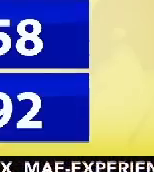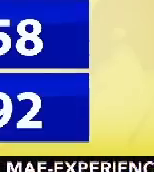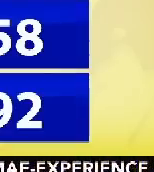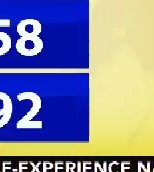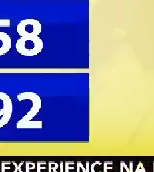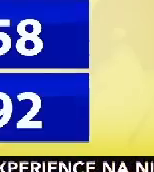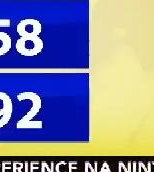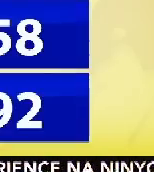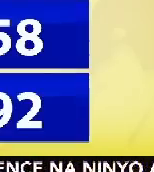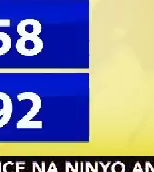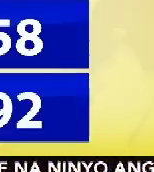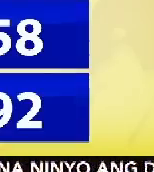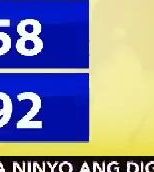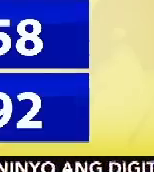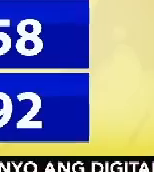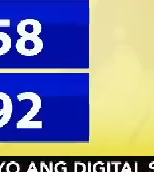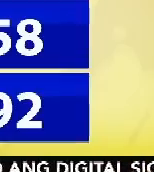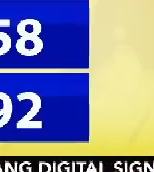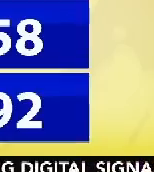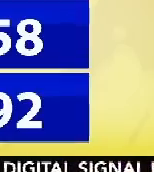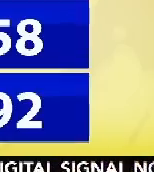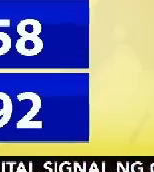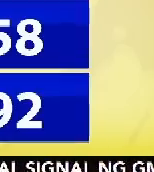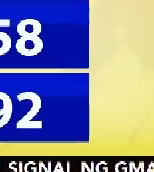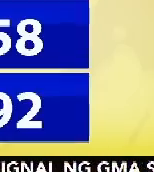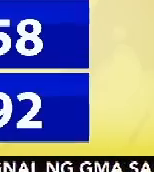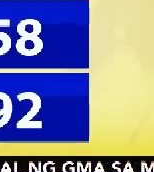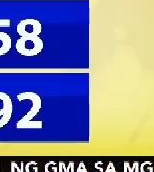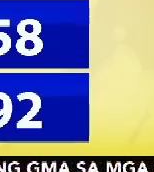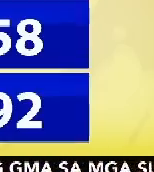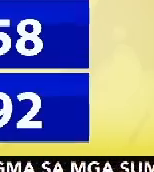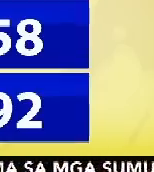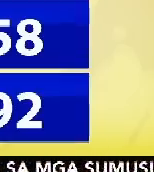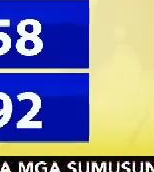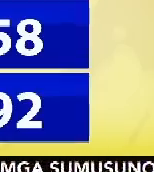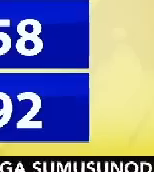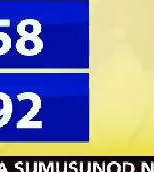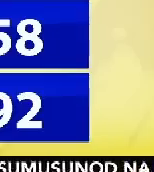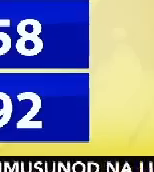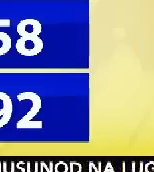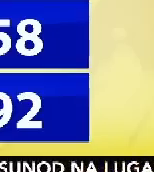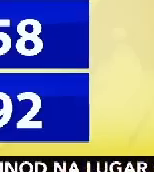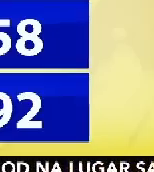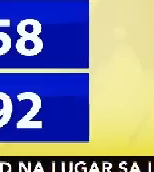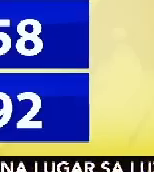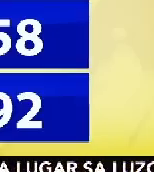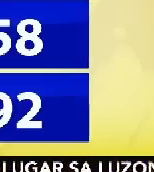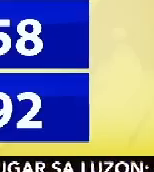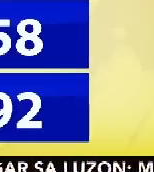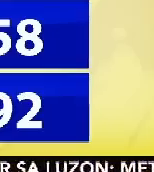si Robin Padilla. Number 2, Loren Legarda. Number 3, Rafi Tulfo. 4, Win